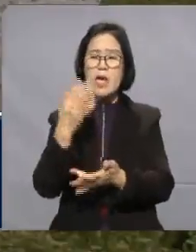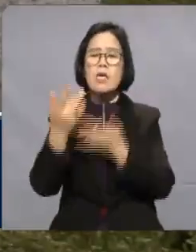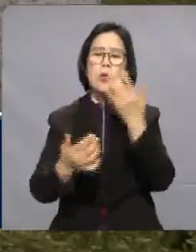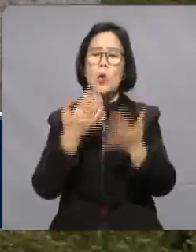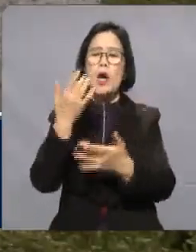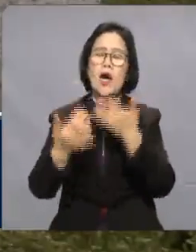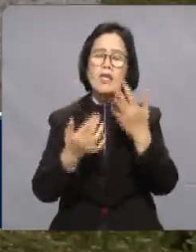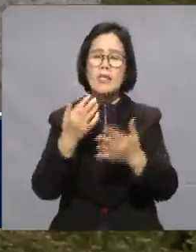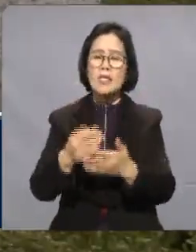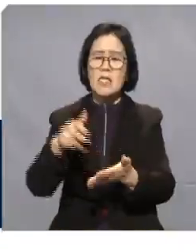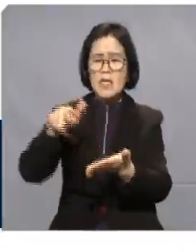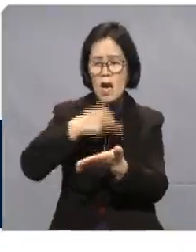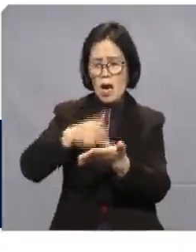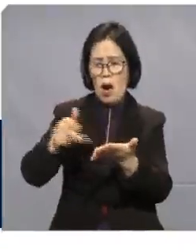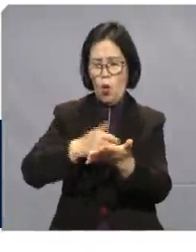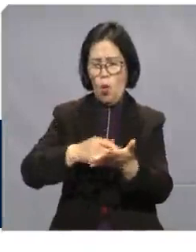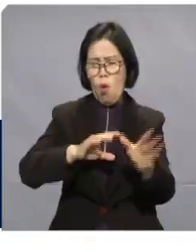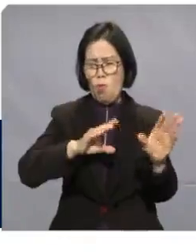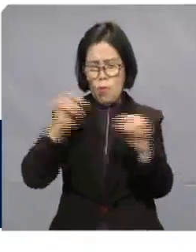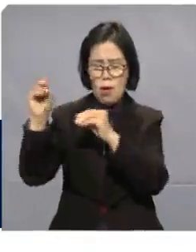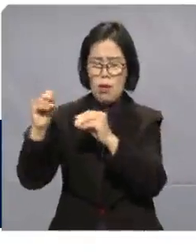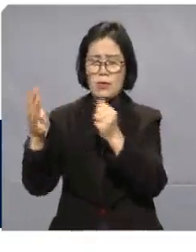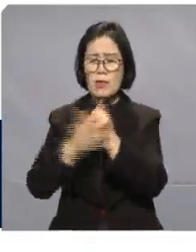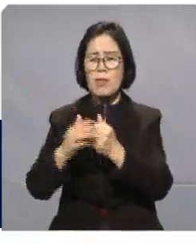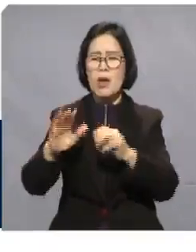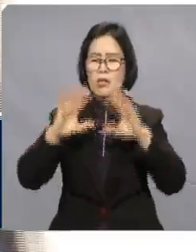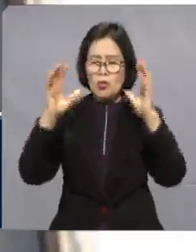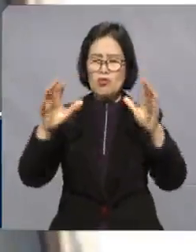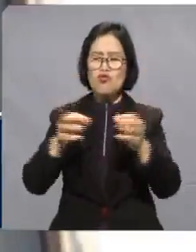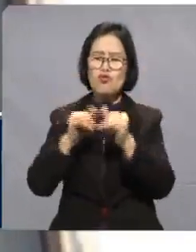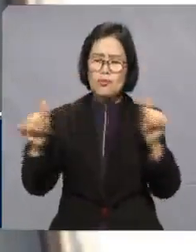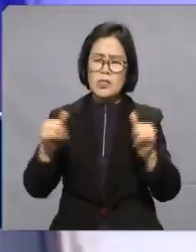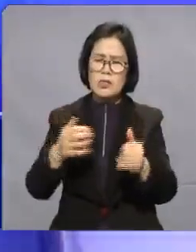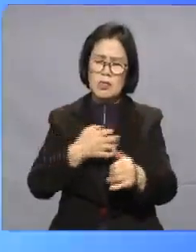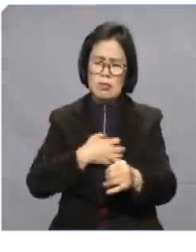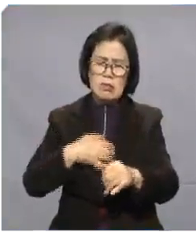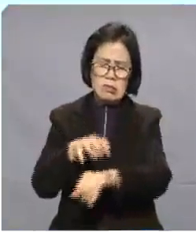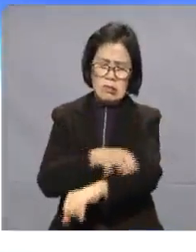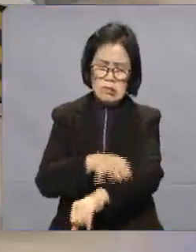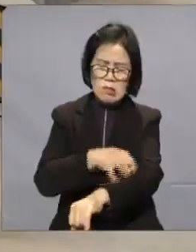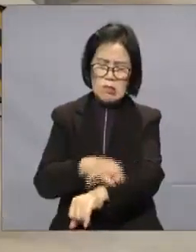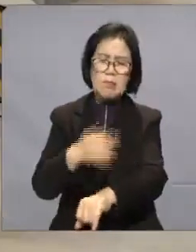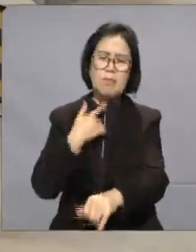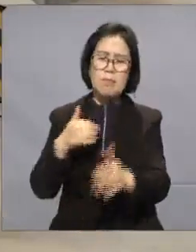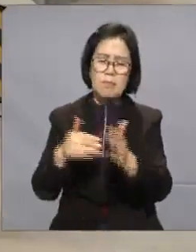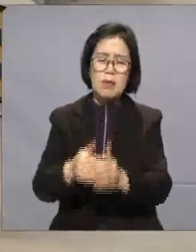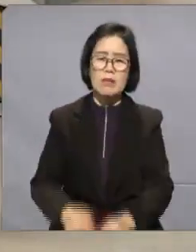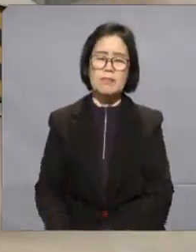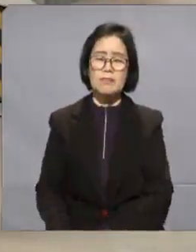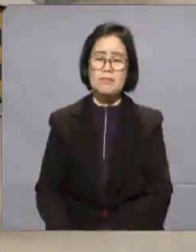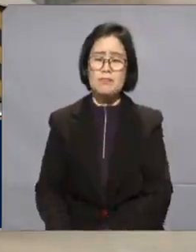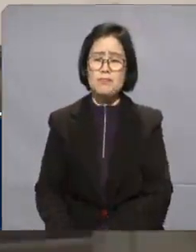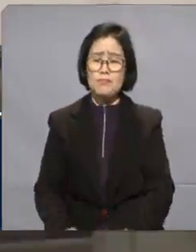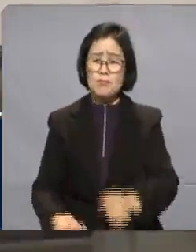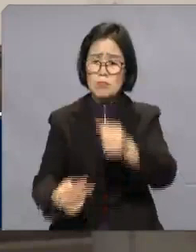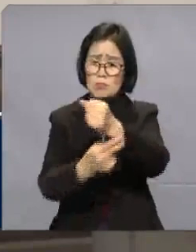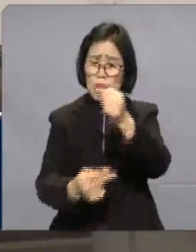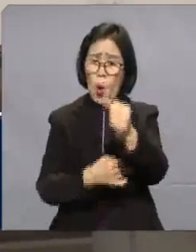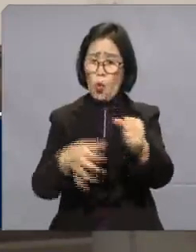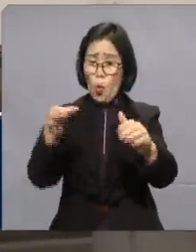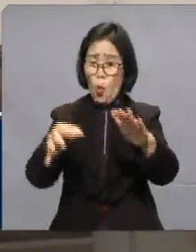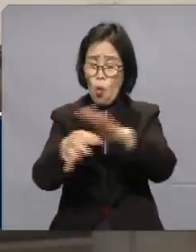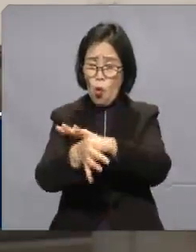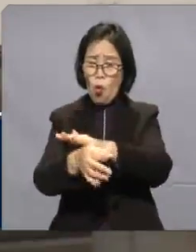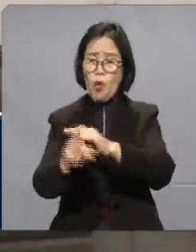화재는 카카오 먹통 사태로 이어져 전 국민이 불편을 겪었습니다. 한강다리 중 유일하게 돈을 내고